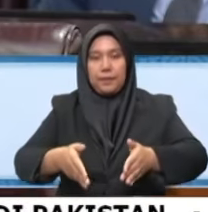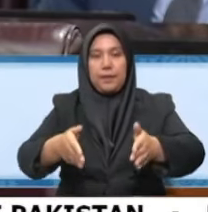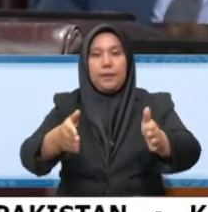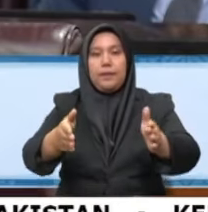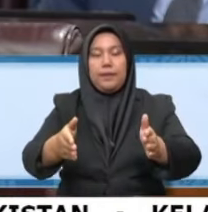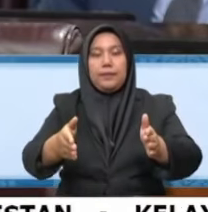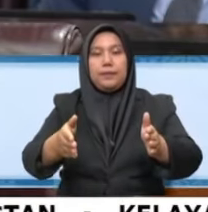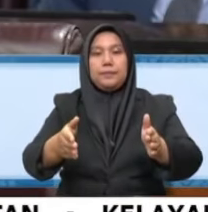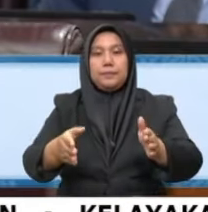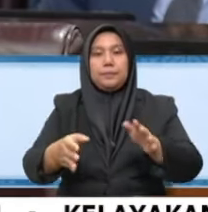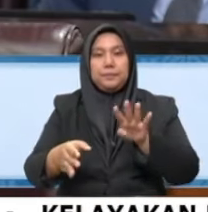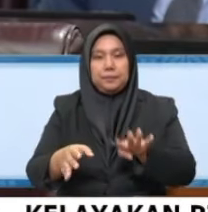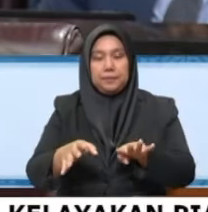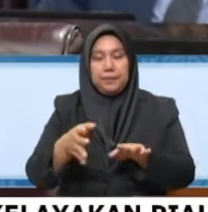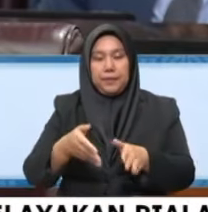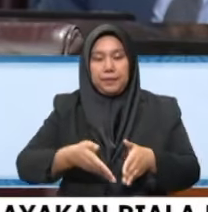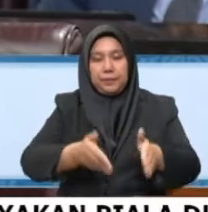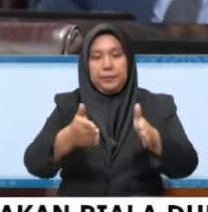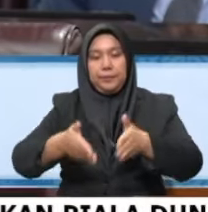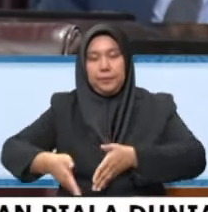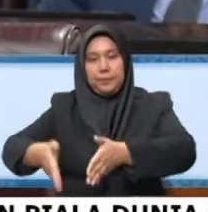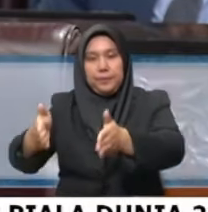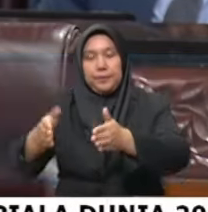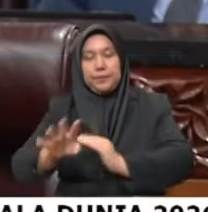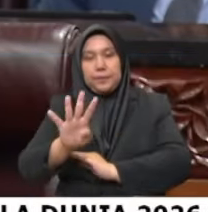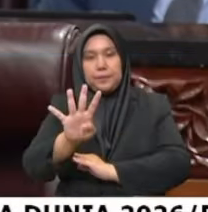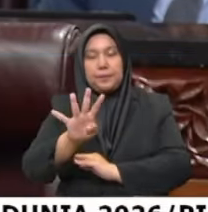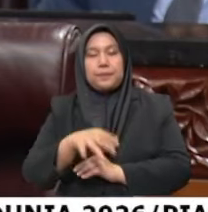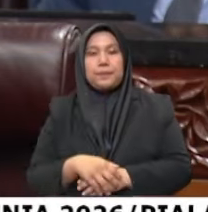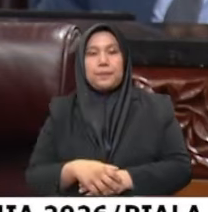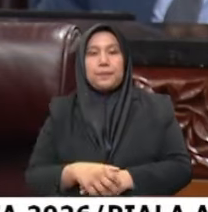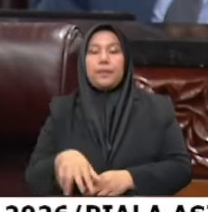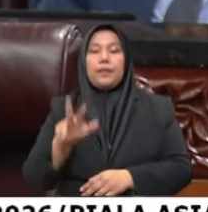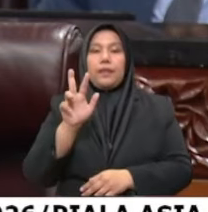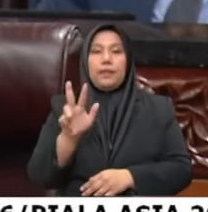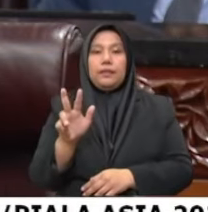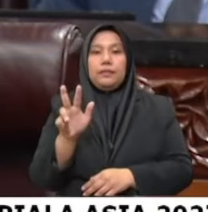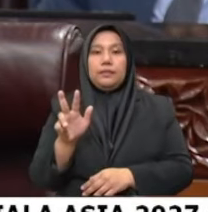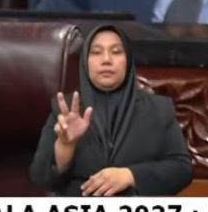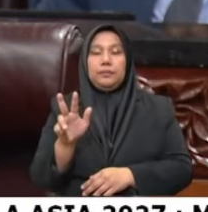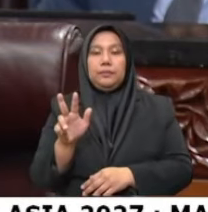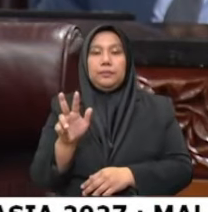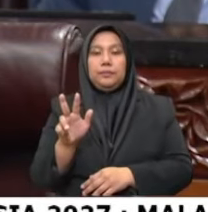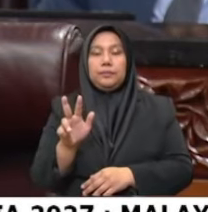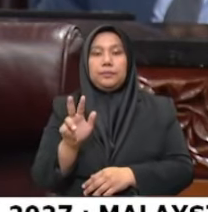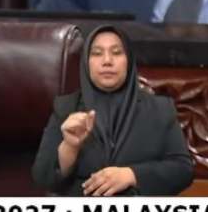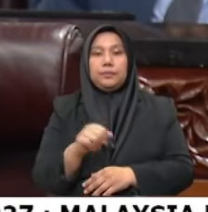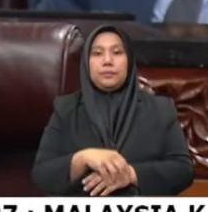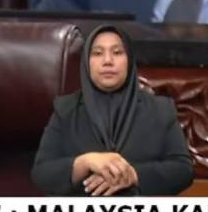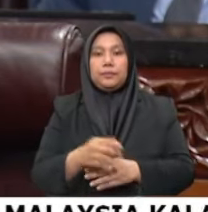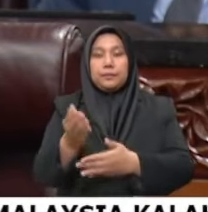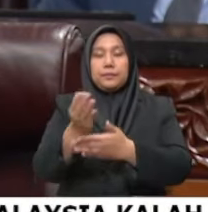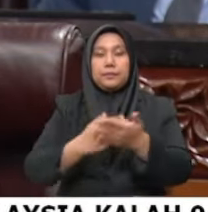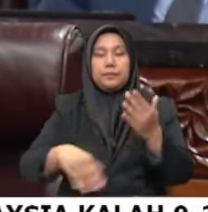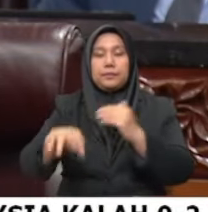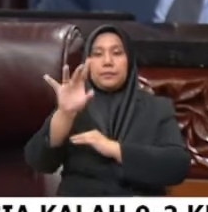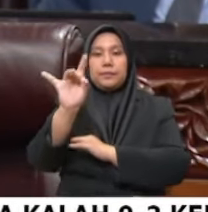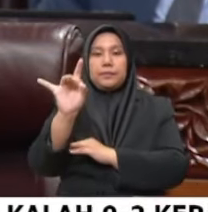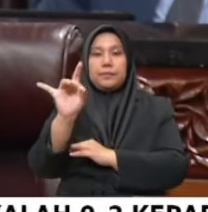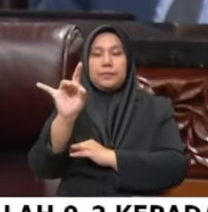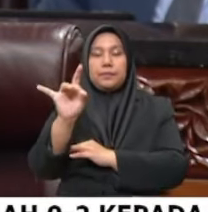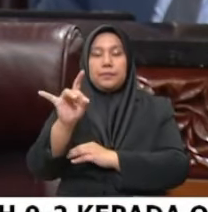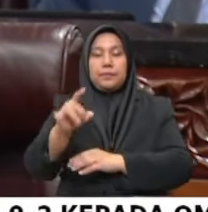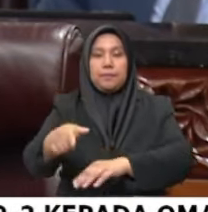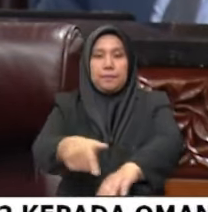lorong dual carriageway, dan terdapat 3 pakej dan 8 sub-pakej di dalam projek ini dengan